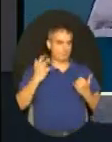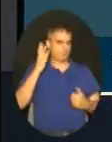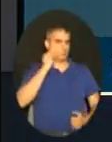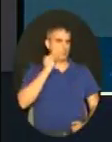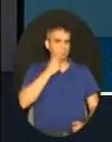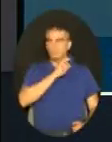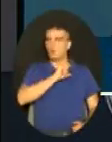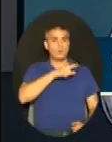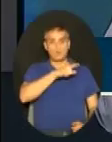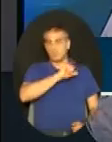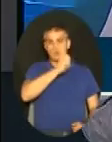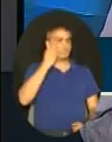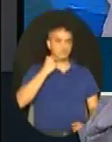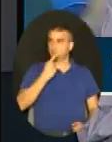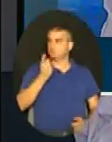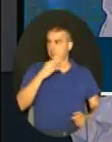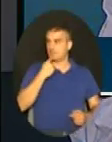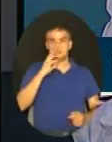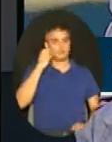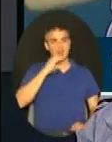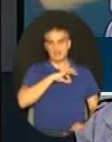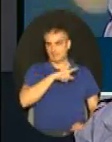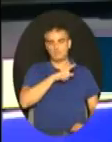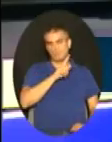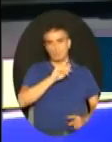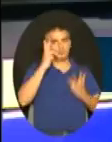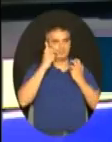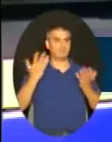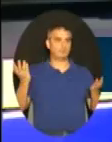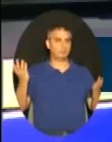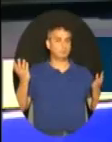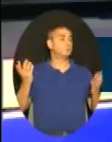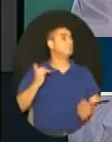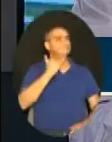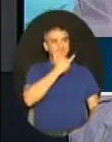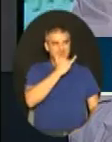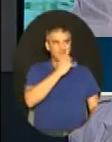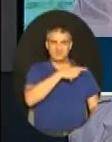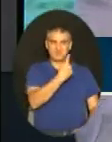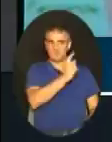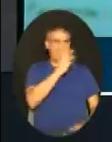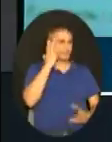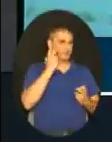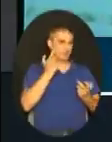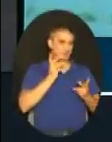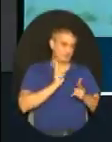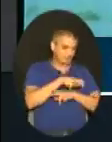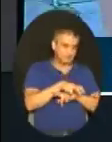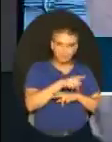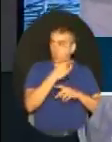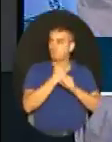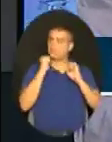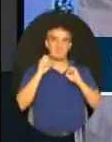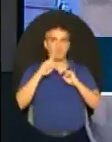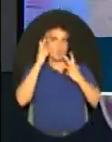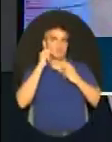מרוצה. הוא לדעתי... אני רוצה להגיד בסוגרם שגם ליברמן הוא גורם בלתי צפוי. נכון, גם ליברמן גורם בכניסה שלו. הוא גורם המייצר,